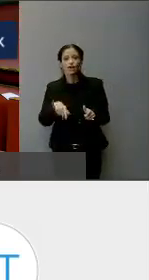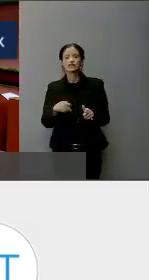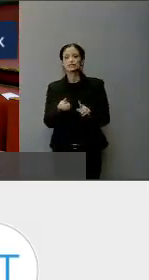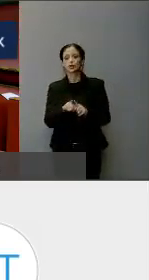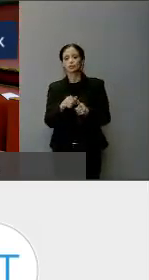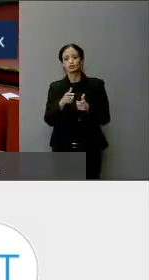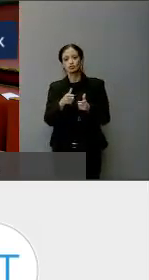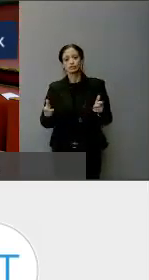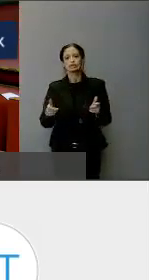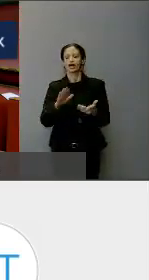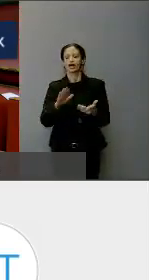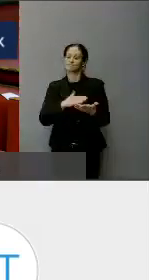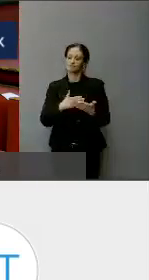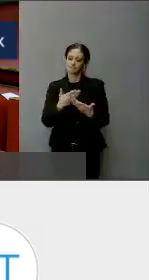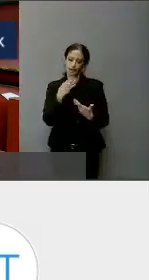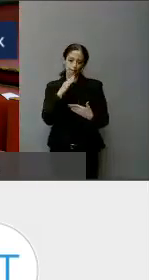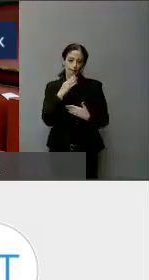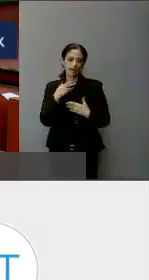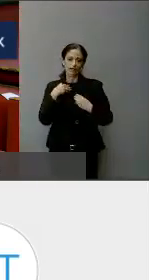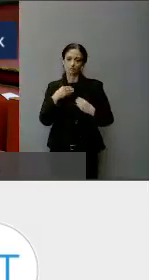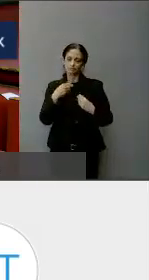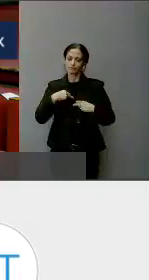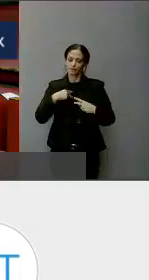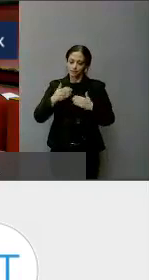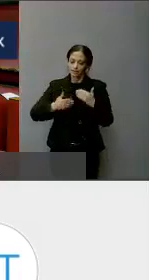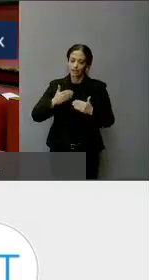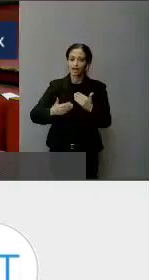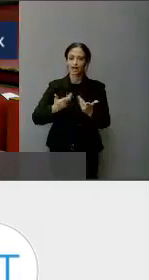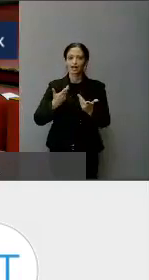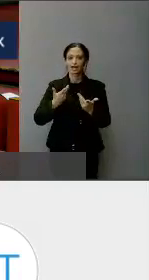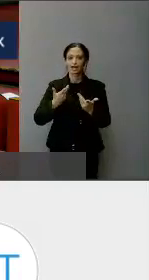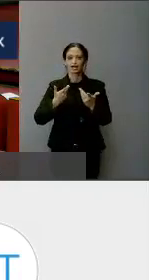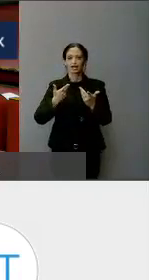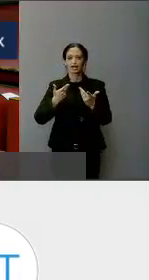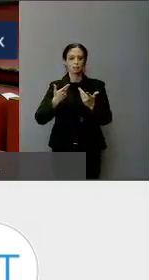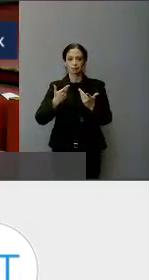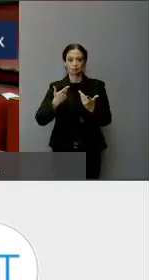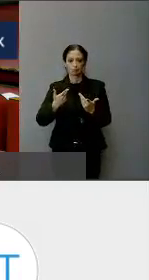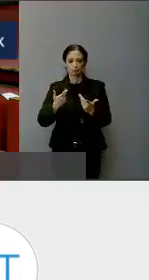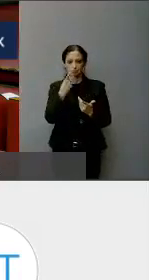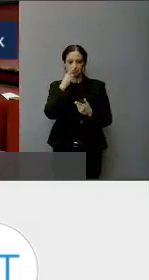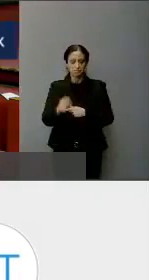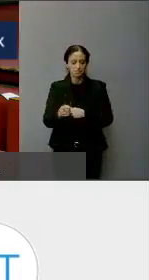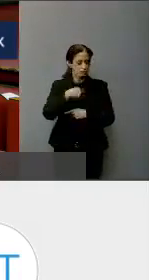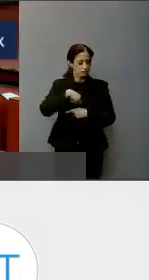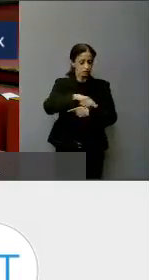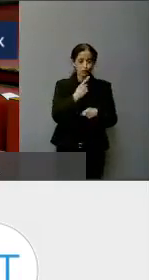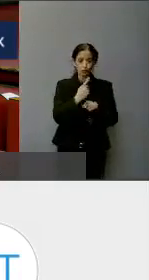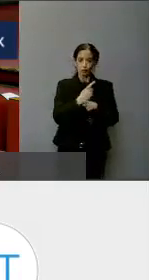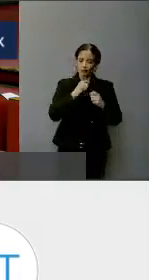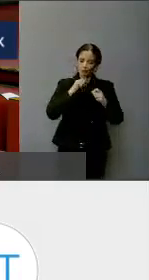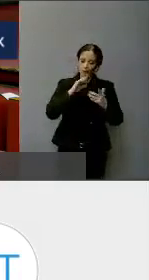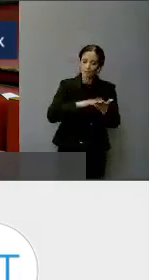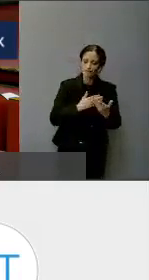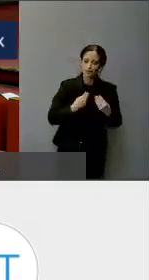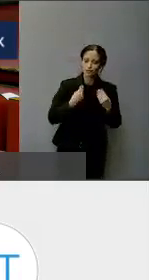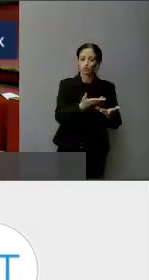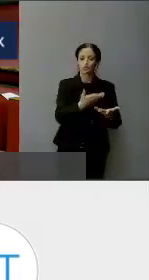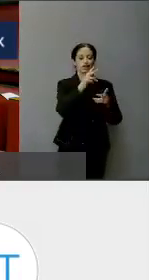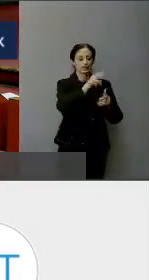invece che rilanciare sull'agricoltura invece che rilanciare sul territorio invece che rilanciare sulla valorizzazione